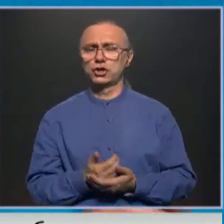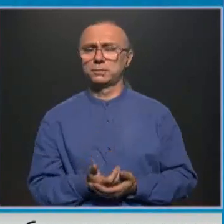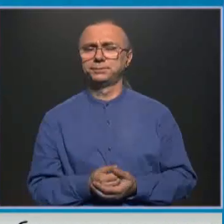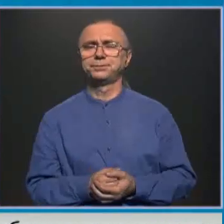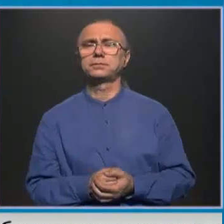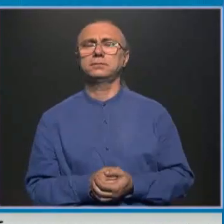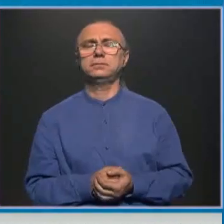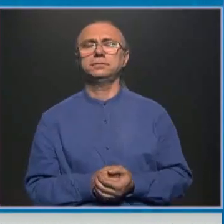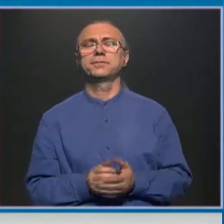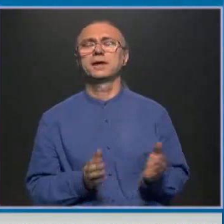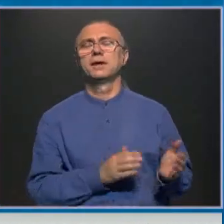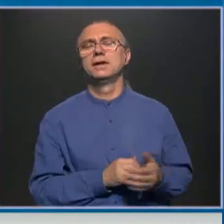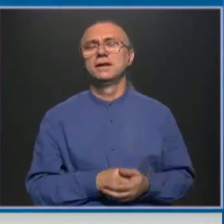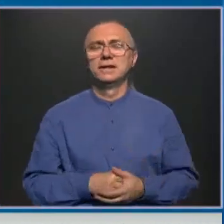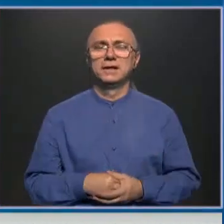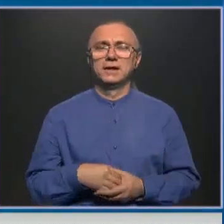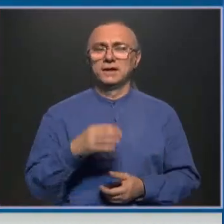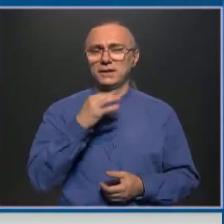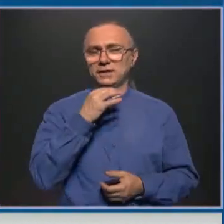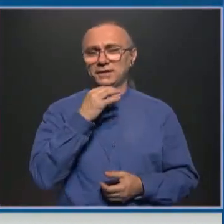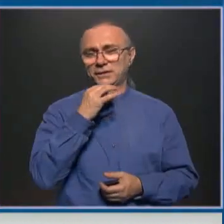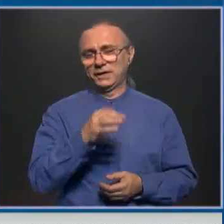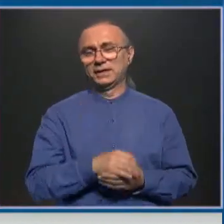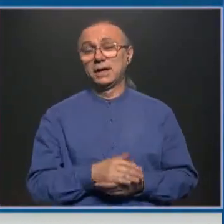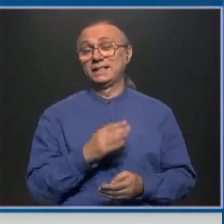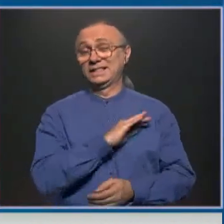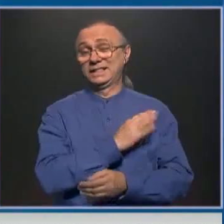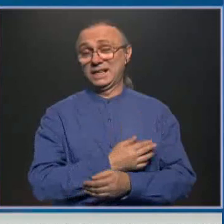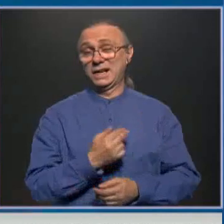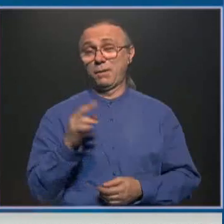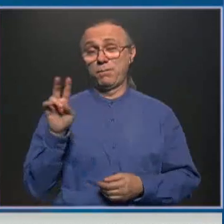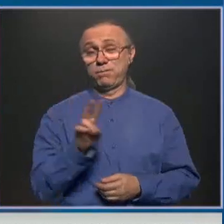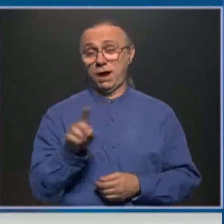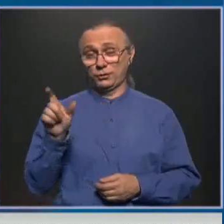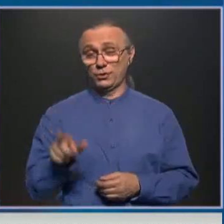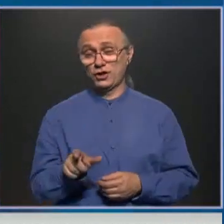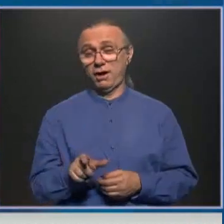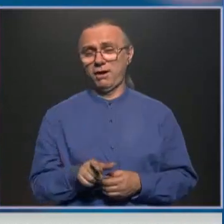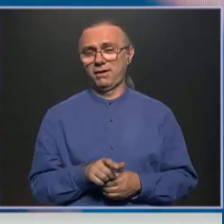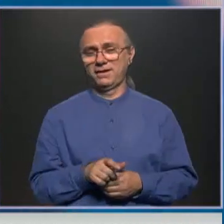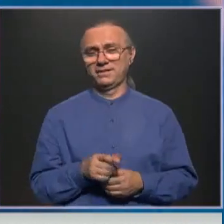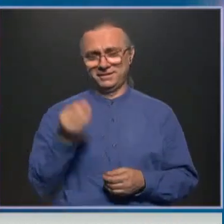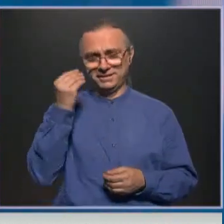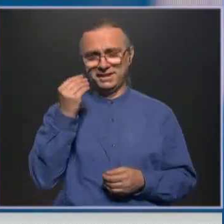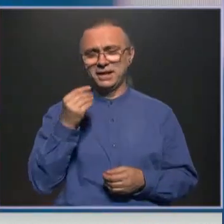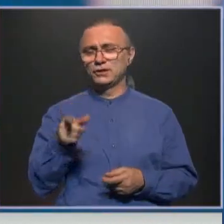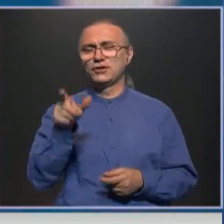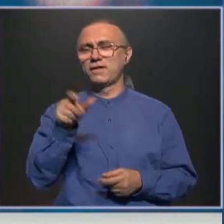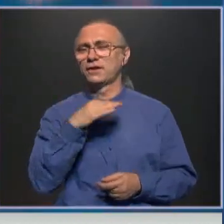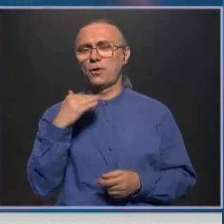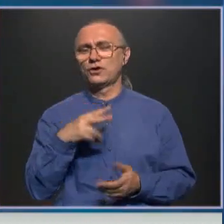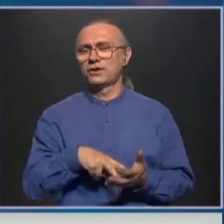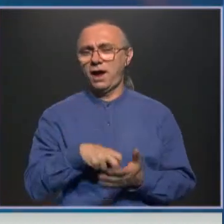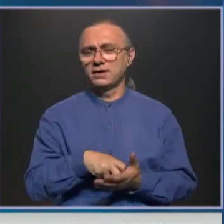каяться, он хватает, и пока не покается грешник, он не отпускает. Но разве в таком плане?